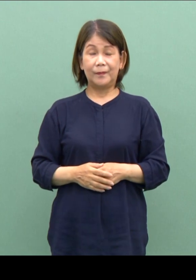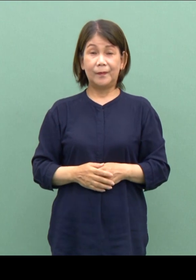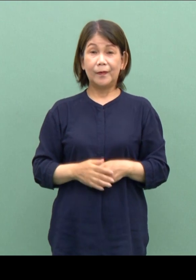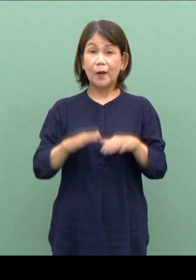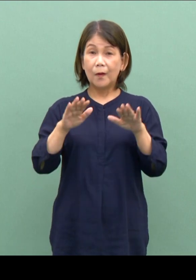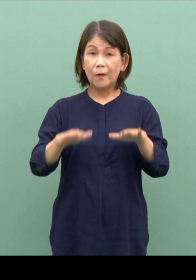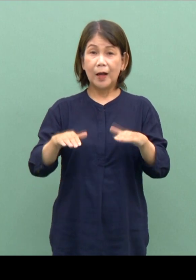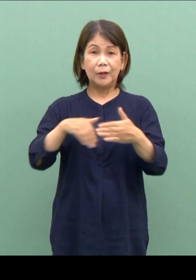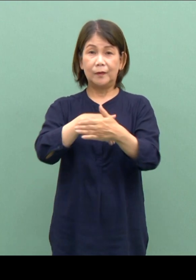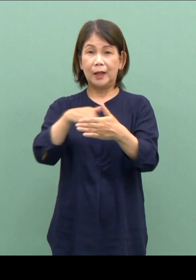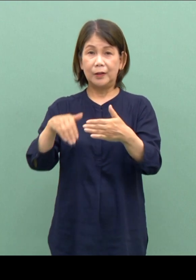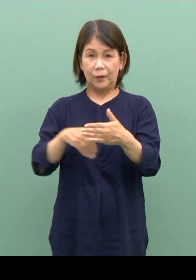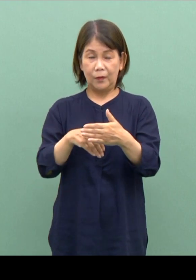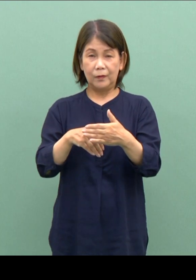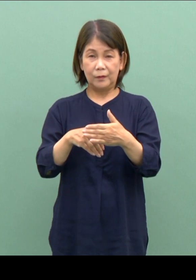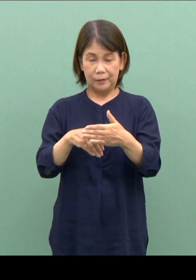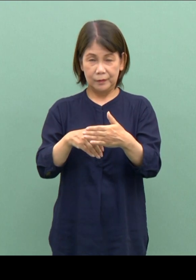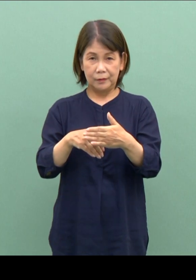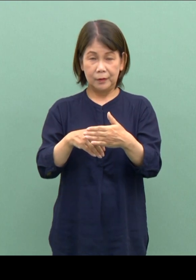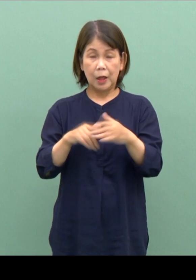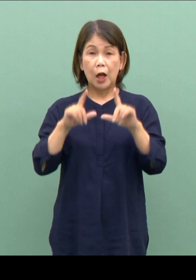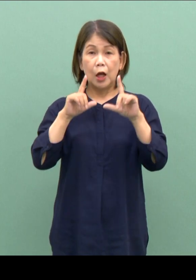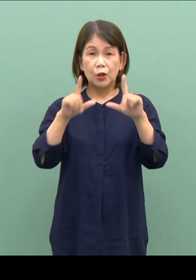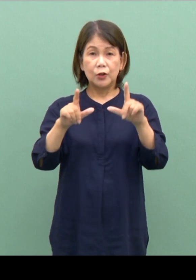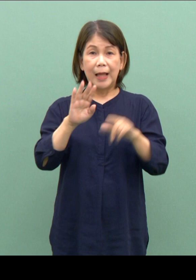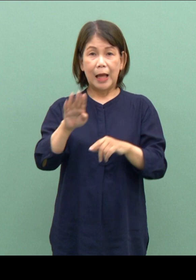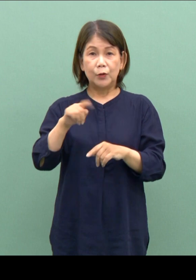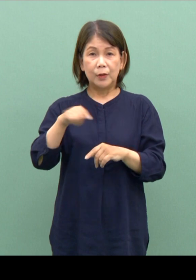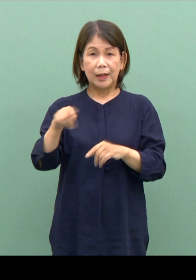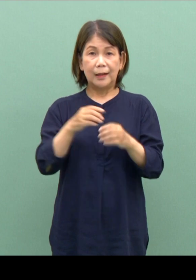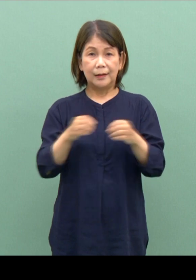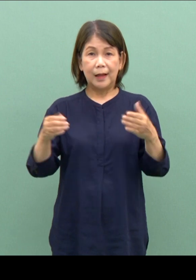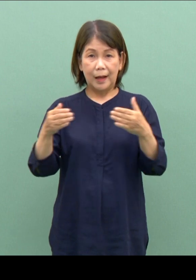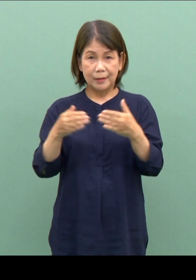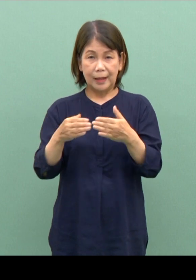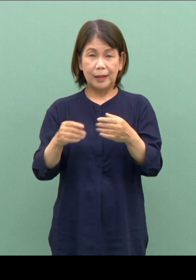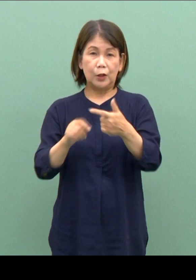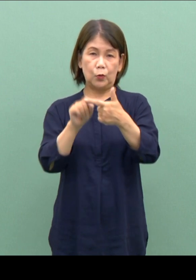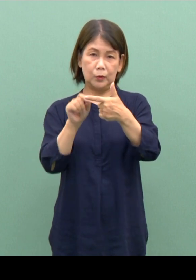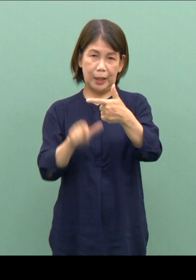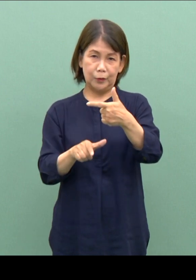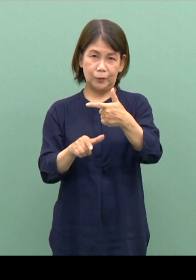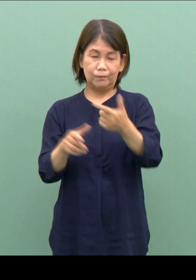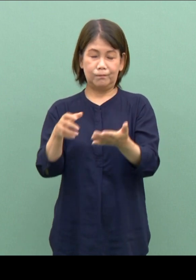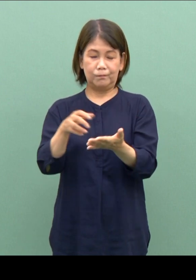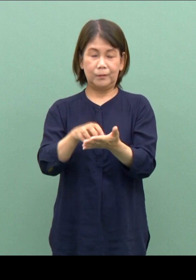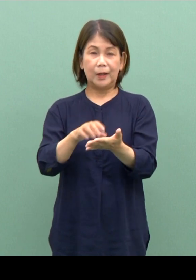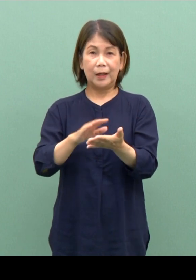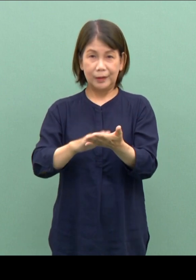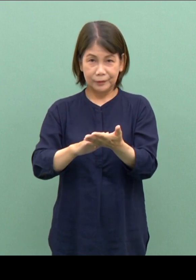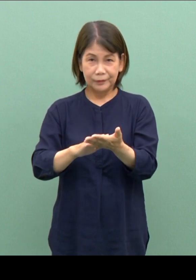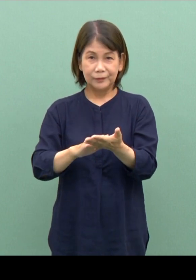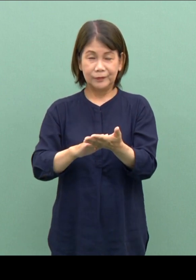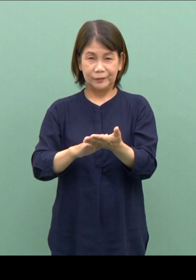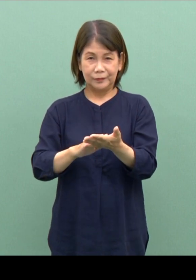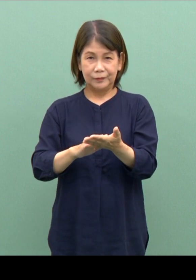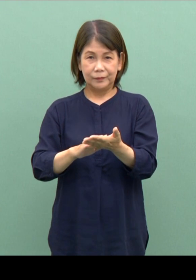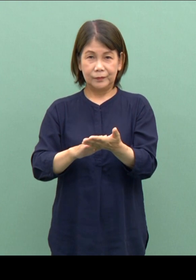今回の内容は全世帯広報誌伝える県長崎6月号の特集ページで詳しく紹介しています